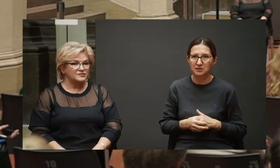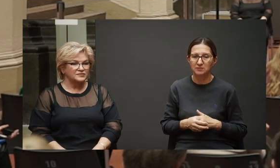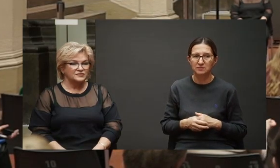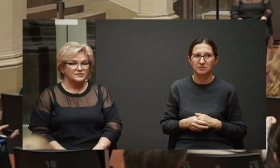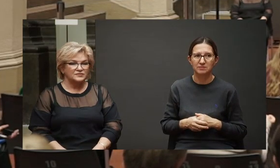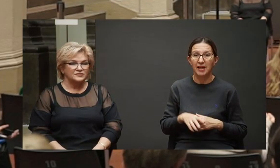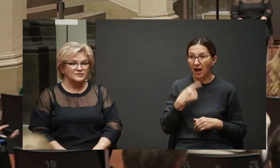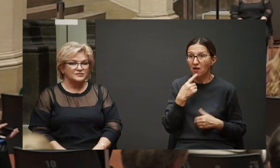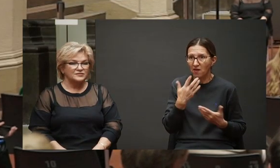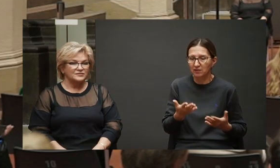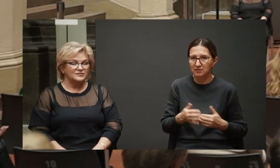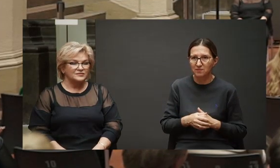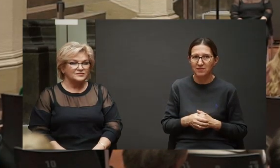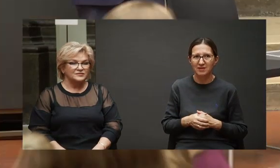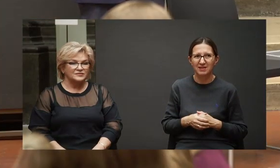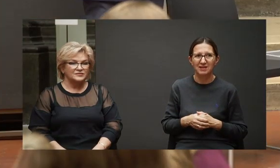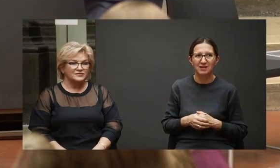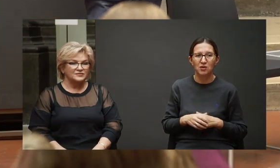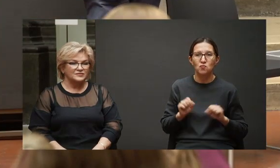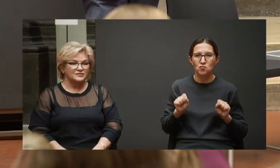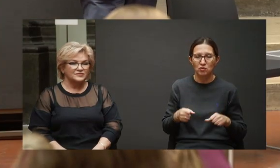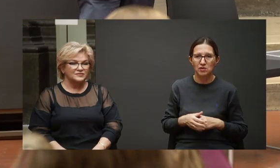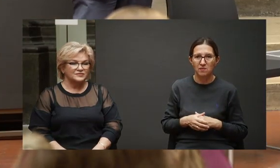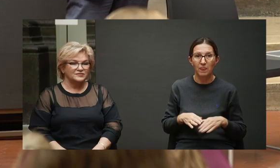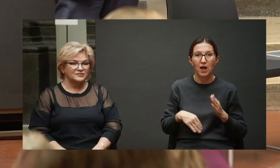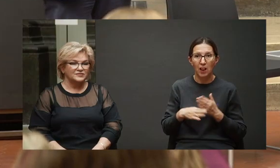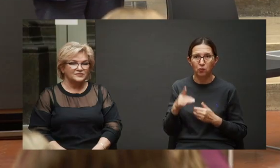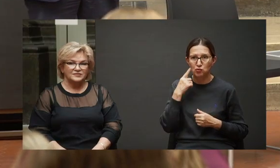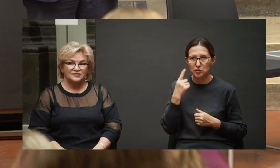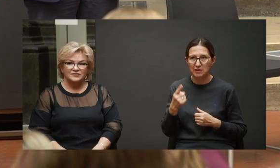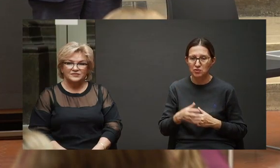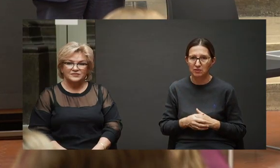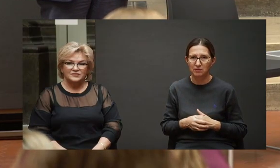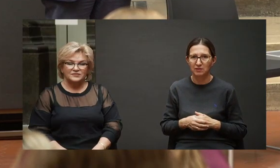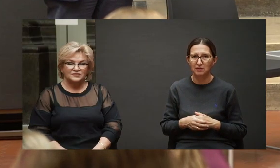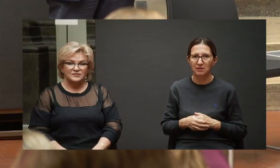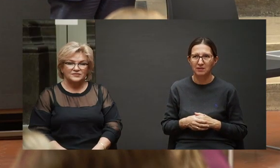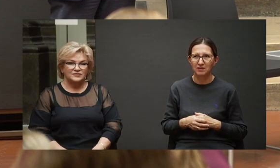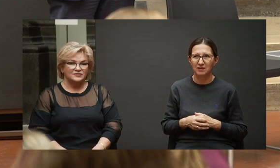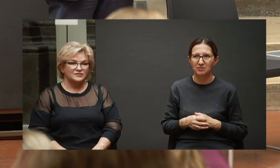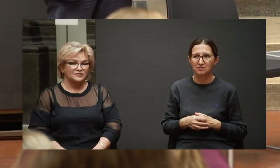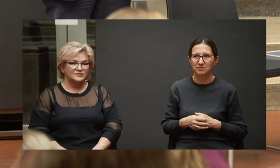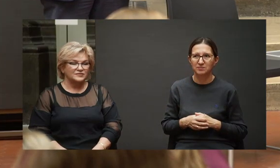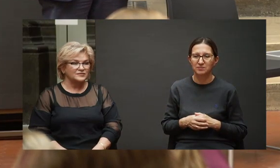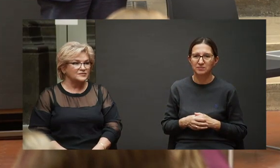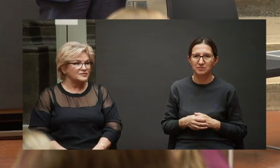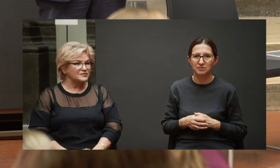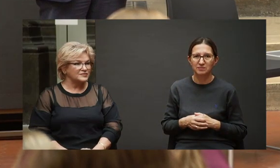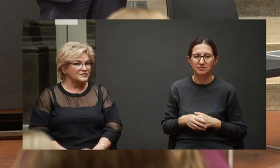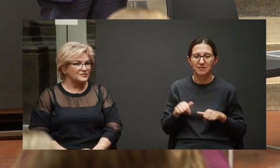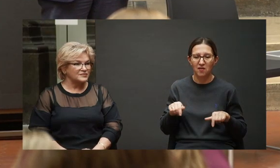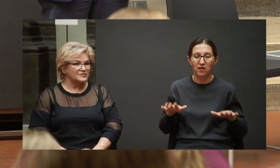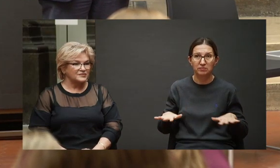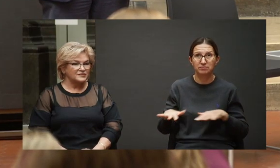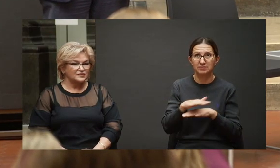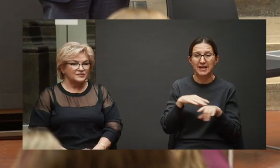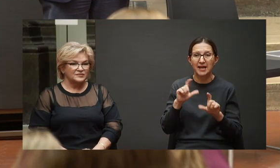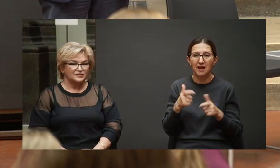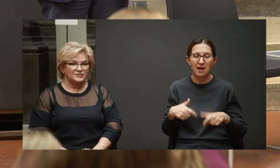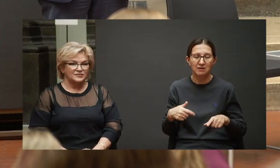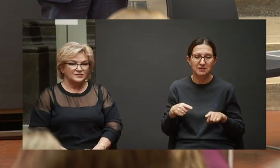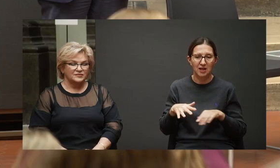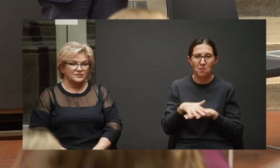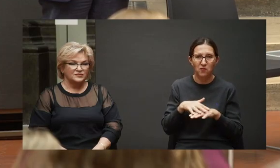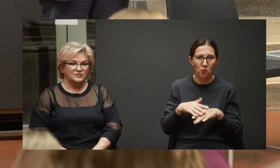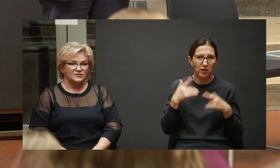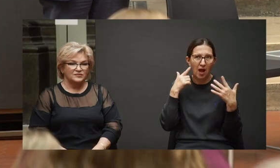Илья, говорите. Можно? Спасибо, да. Пожалуйста. Лучше слышно или примерно то, ну, коллеги, в итальянском дворике акустика так себе,